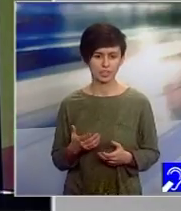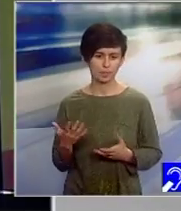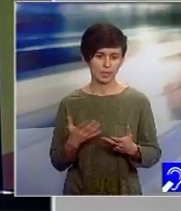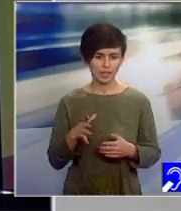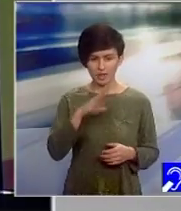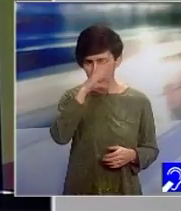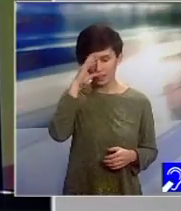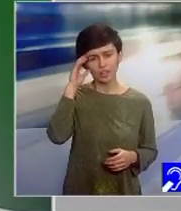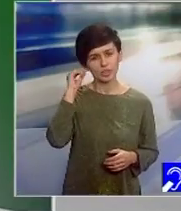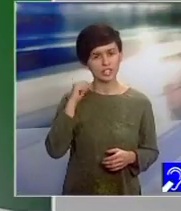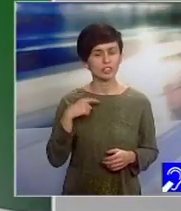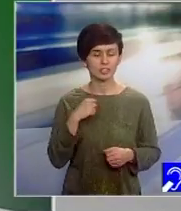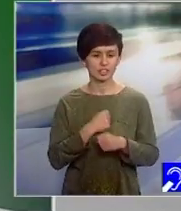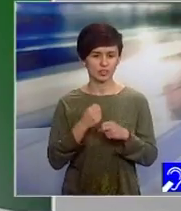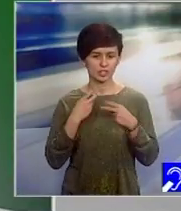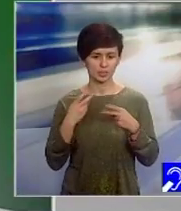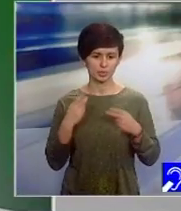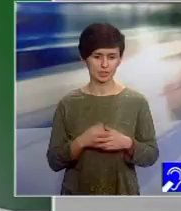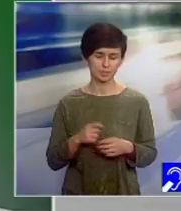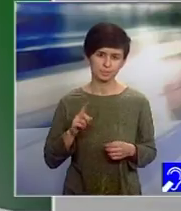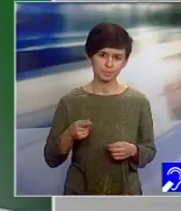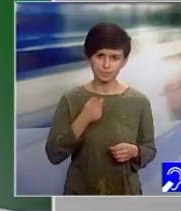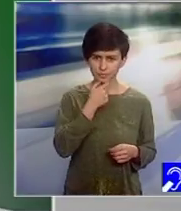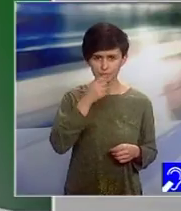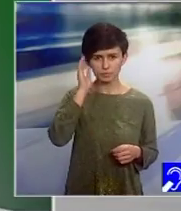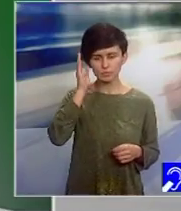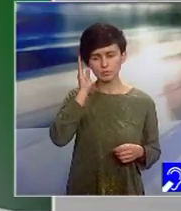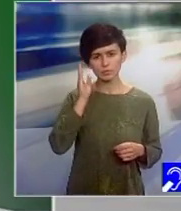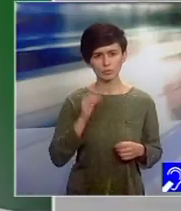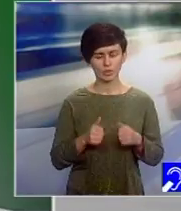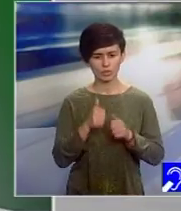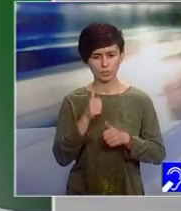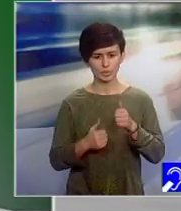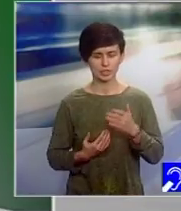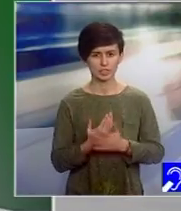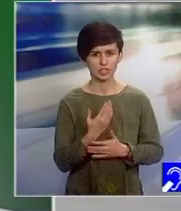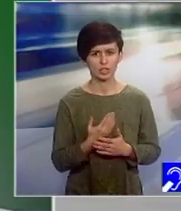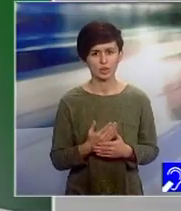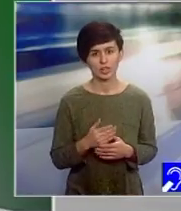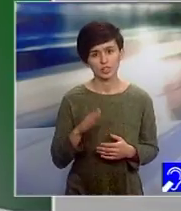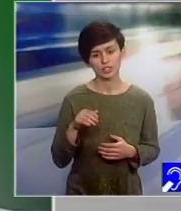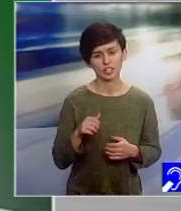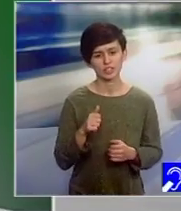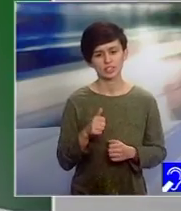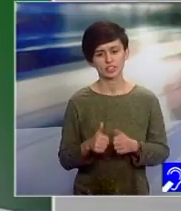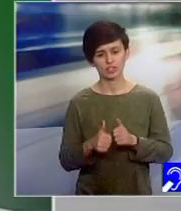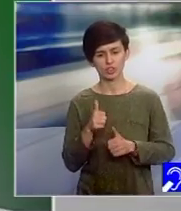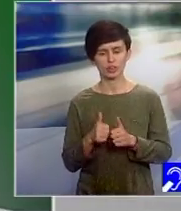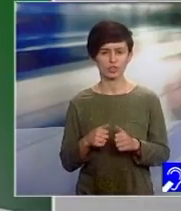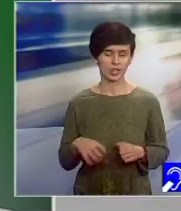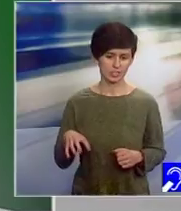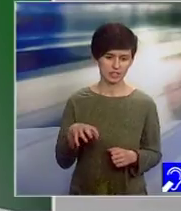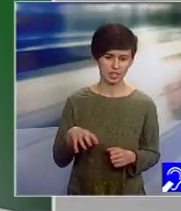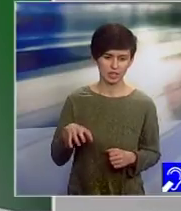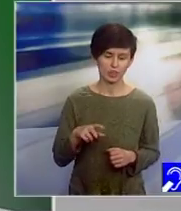ansamblu. Poate la anul, la o nouă competiție lansată de Uniunea Europeană, vă treziți cu concurență și locală. Poate